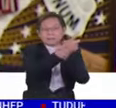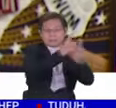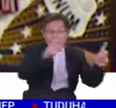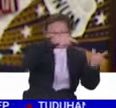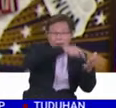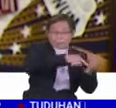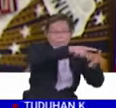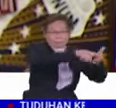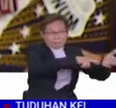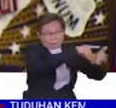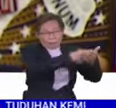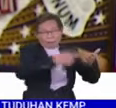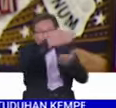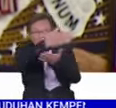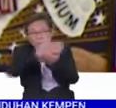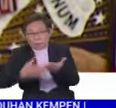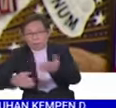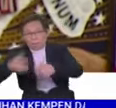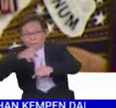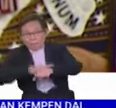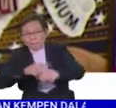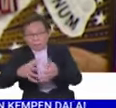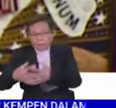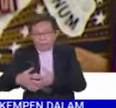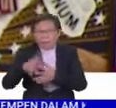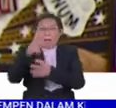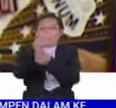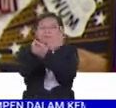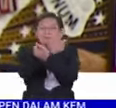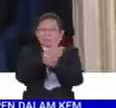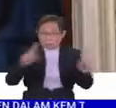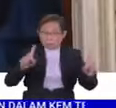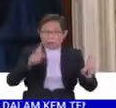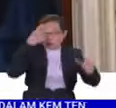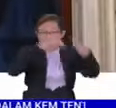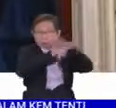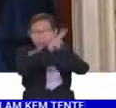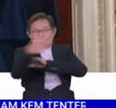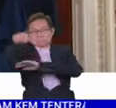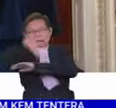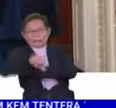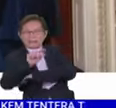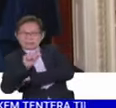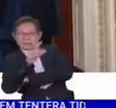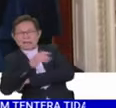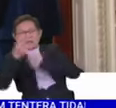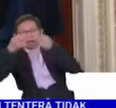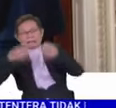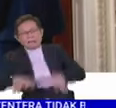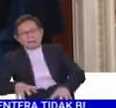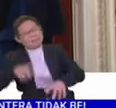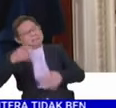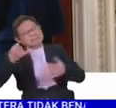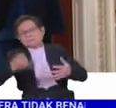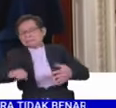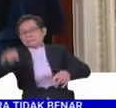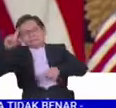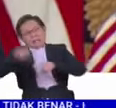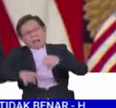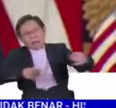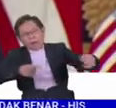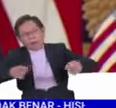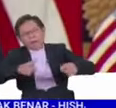dalam pilihan raya separuh penggal Amerika Syarikat. Demokrat diramal akan kalah tipis dan hilang penguasaan dalam Dewan